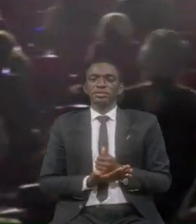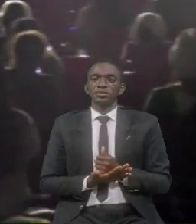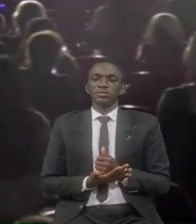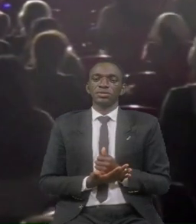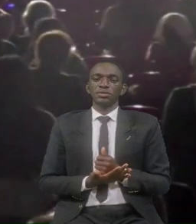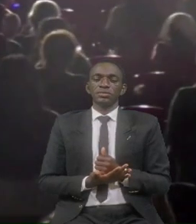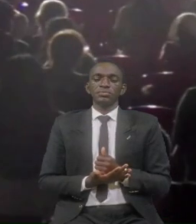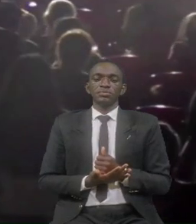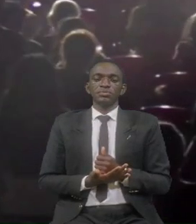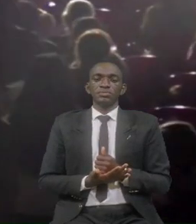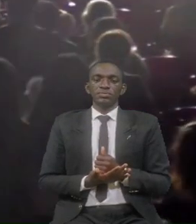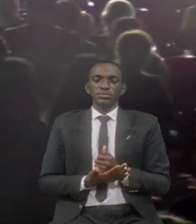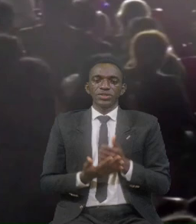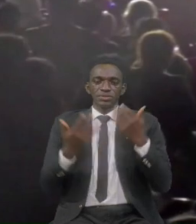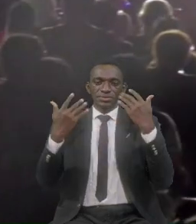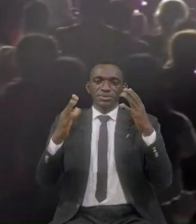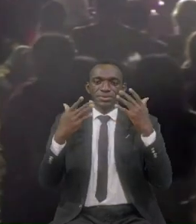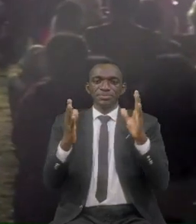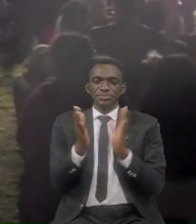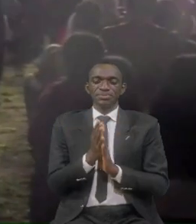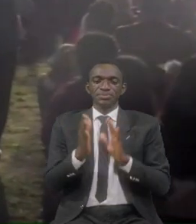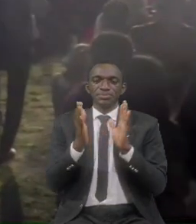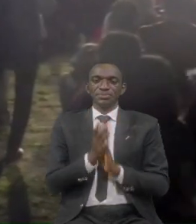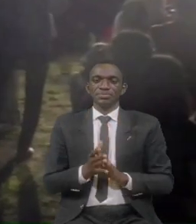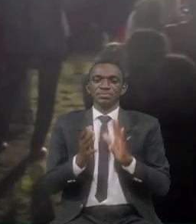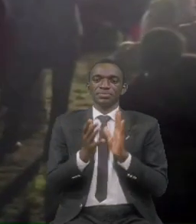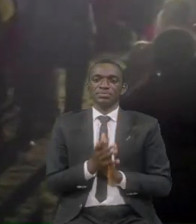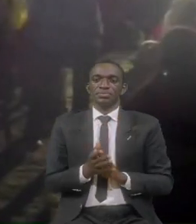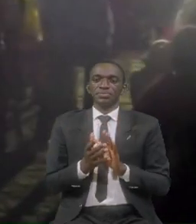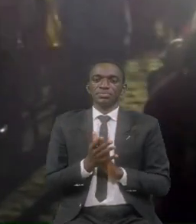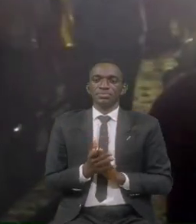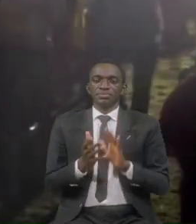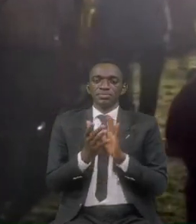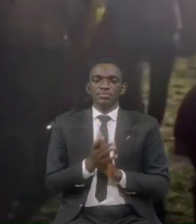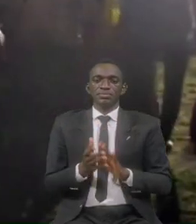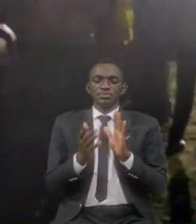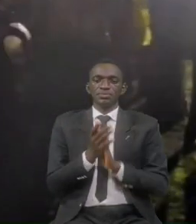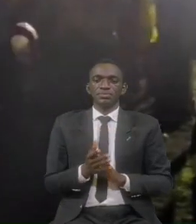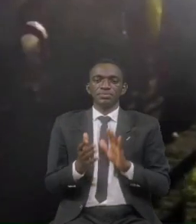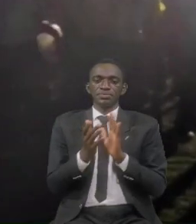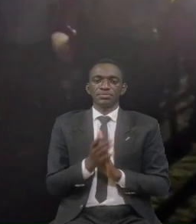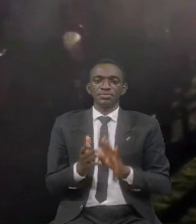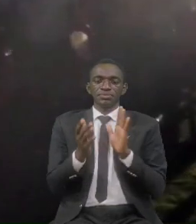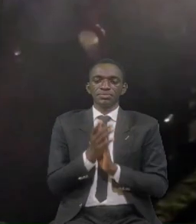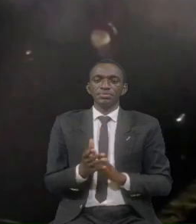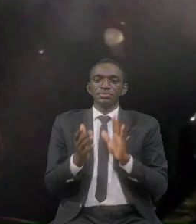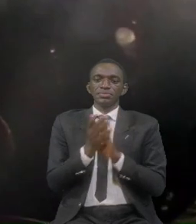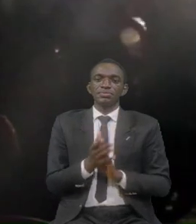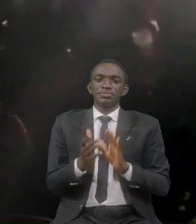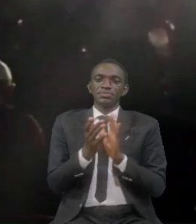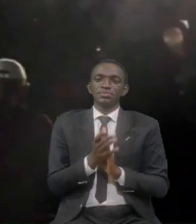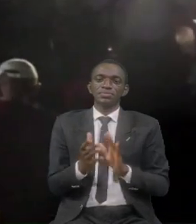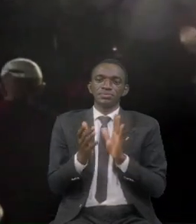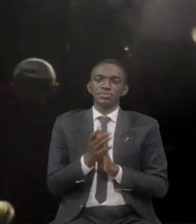hands together. Palakpakan nato, daigo nato ang atong buhi ni Dios. Clap. Palakpak. Clap. Palakpak kusog.